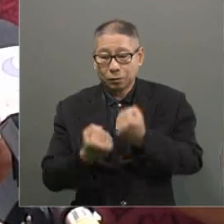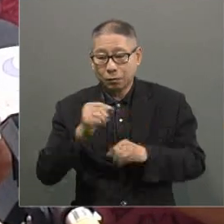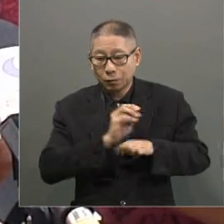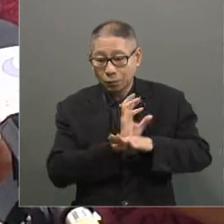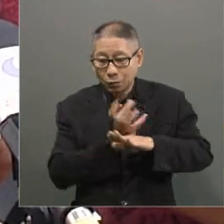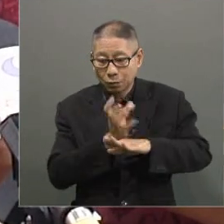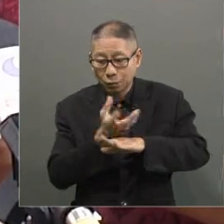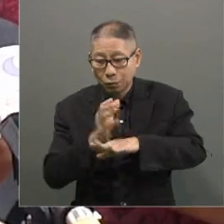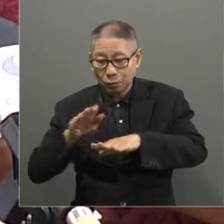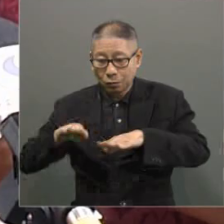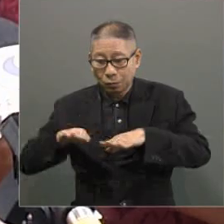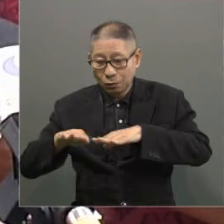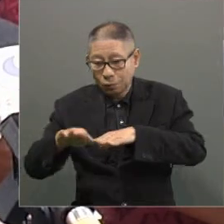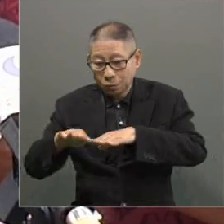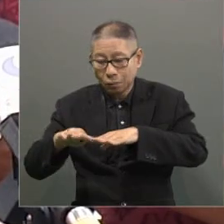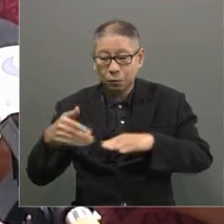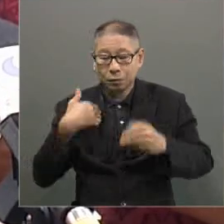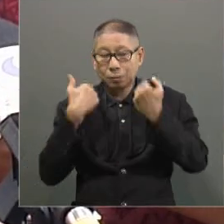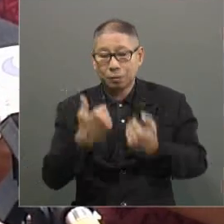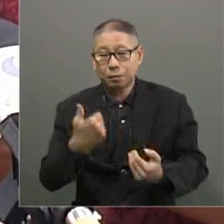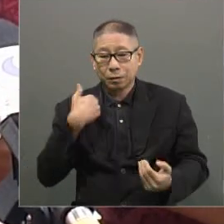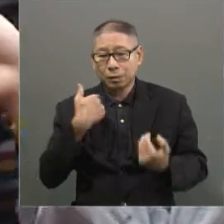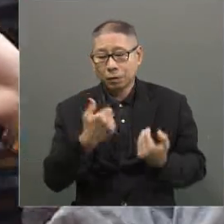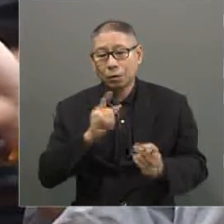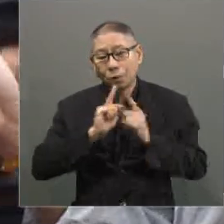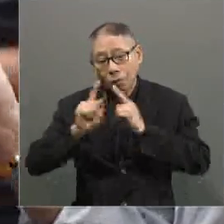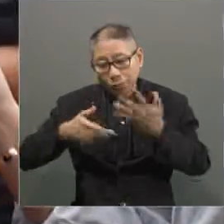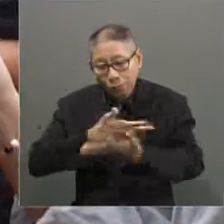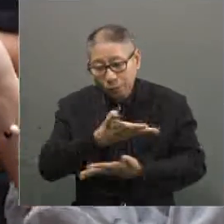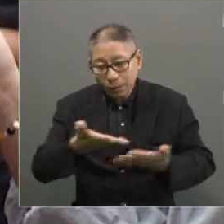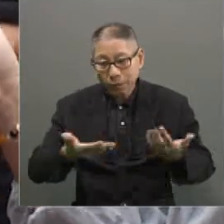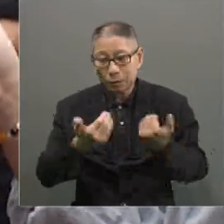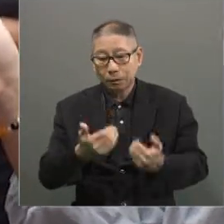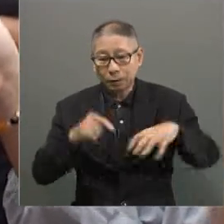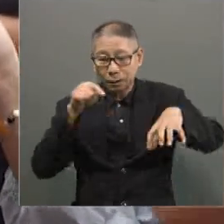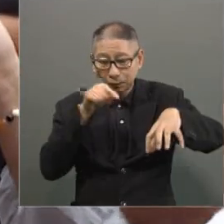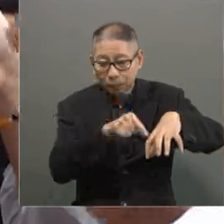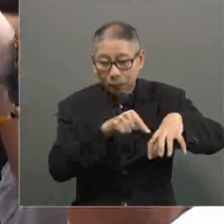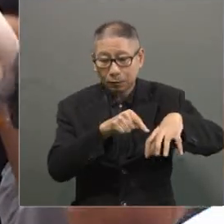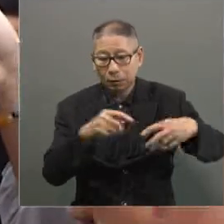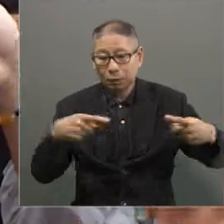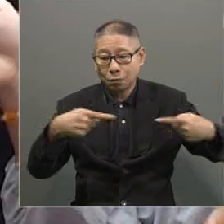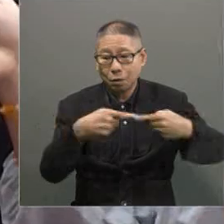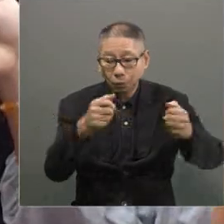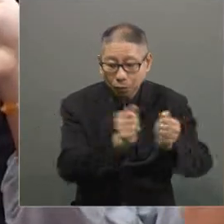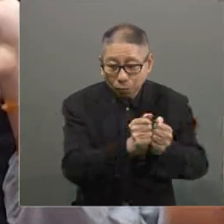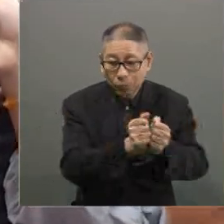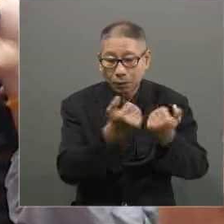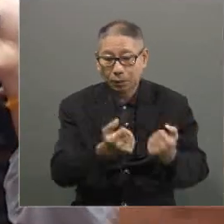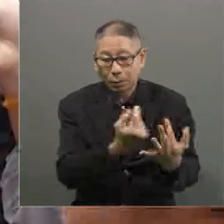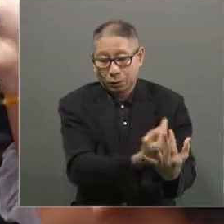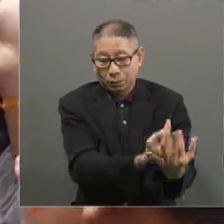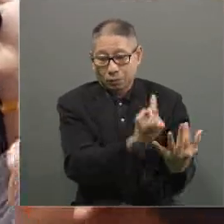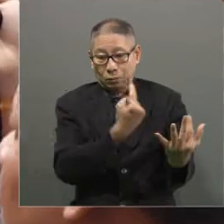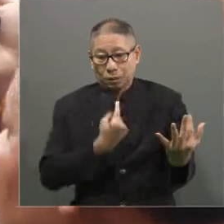ไม่นายกรัฐมนตรีบอกนะคะว่าการพูดคุยควรเป็นสถานที่เหมาะสมตอนนี้มีตัวแทนประชาชนอยู่